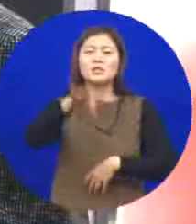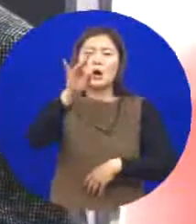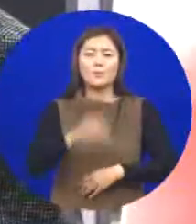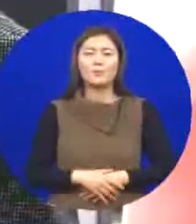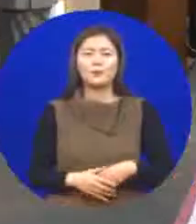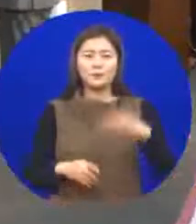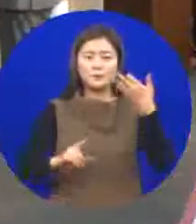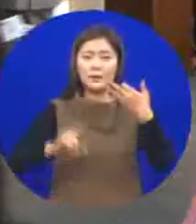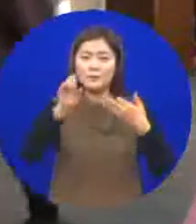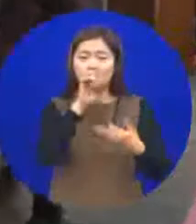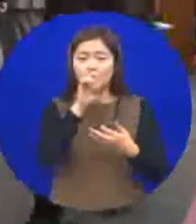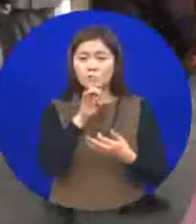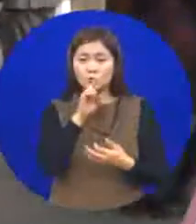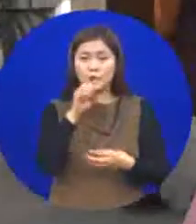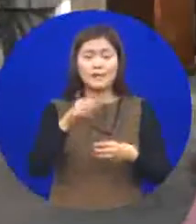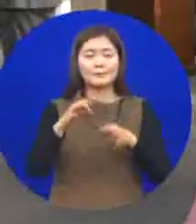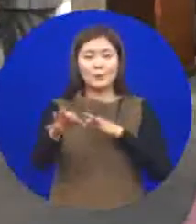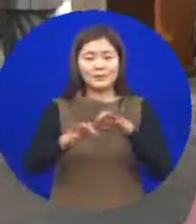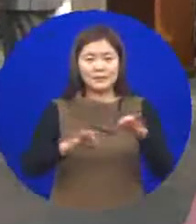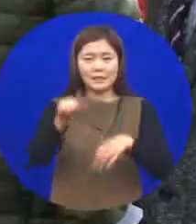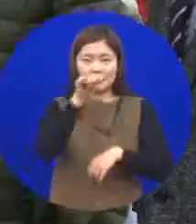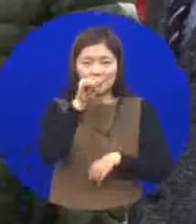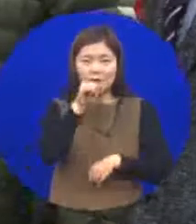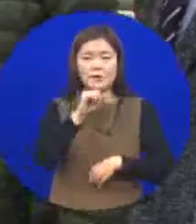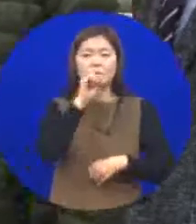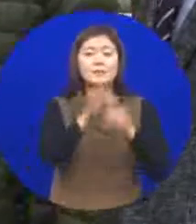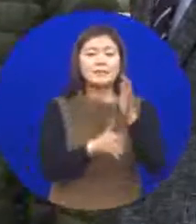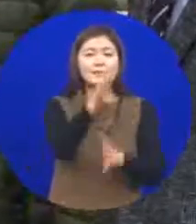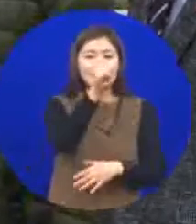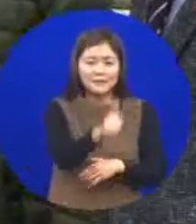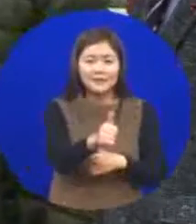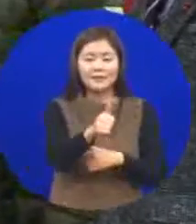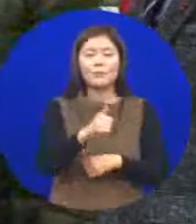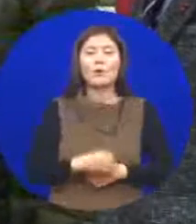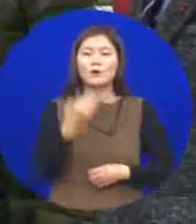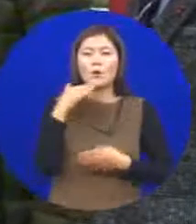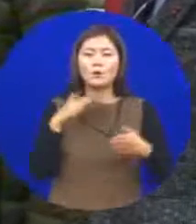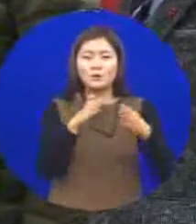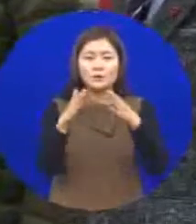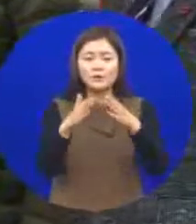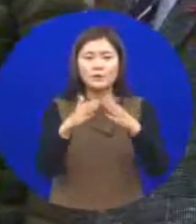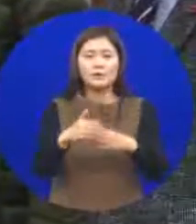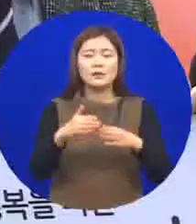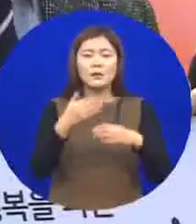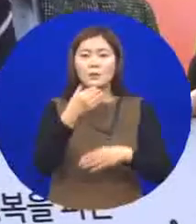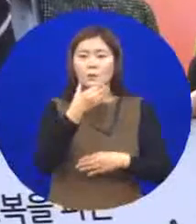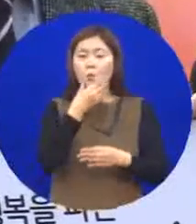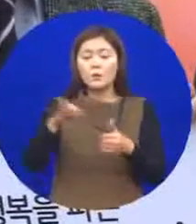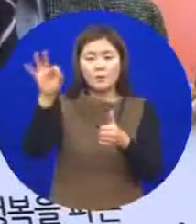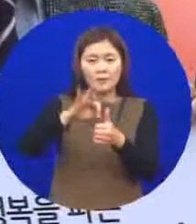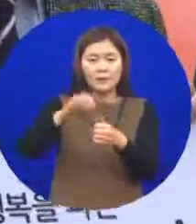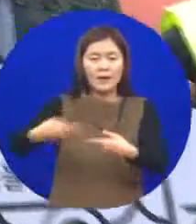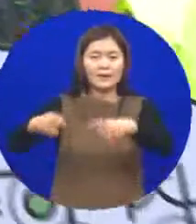처음입니다. 13일 중앙시장에서는 정찬민 시장과 박영배 중앙시장 상임회장, 김효진